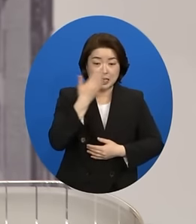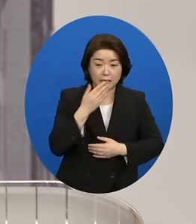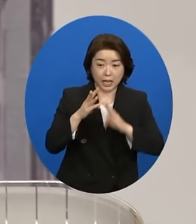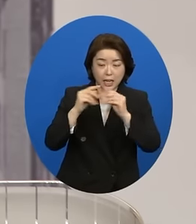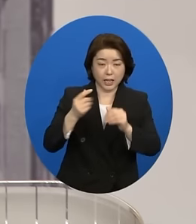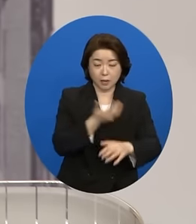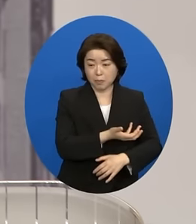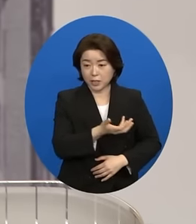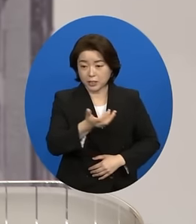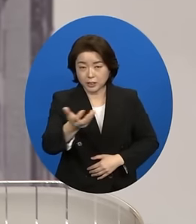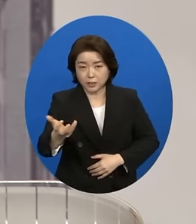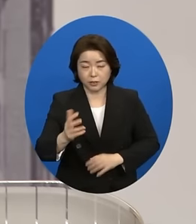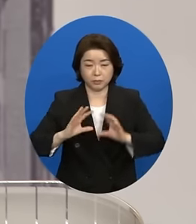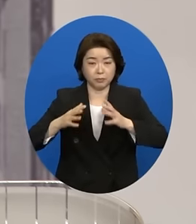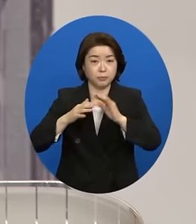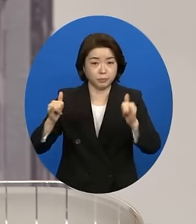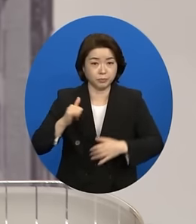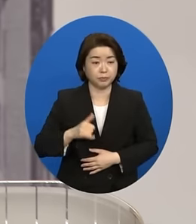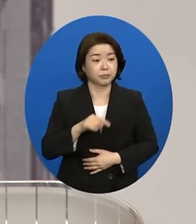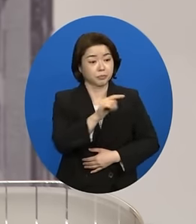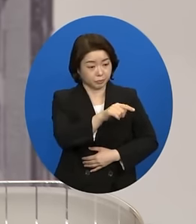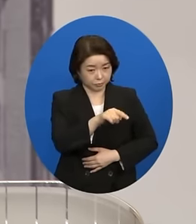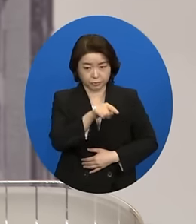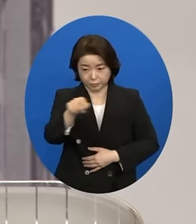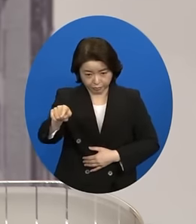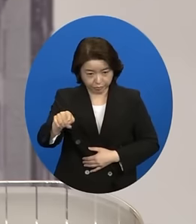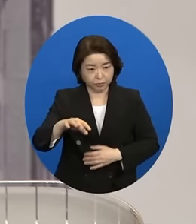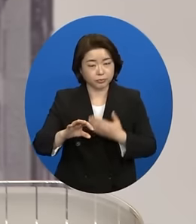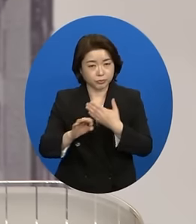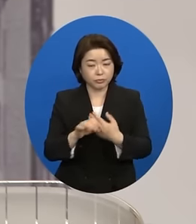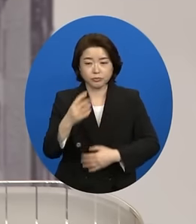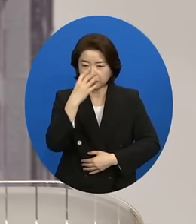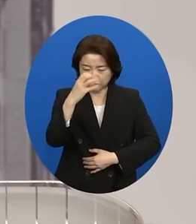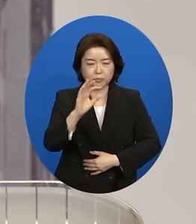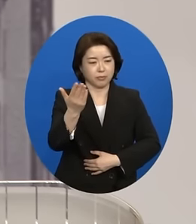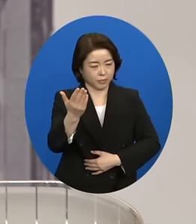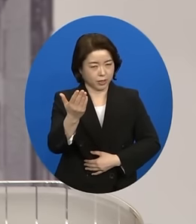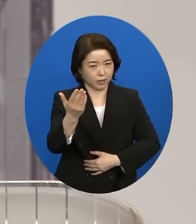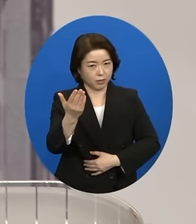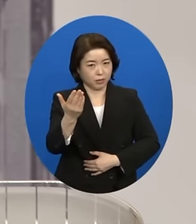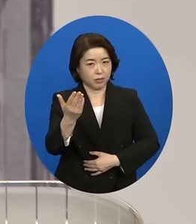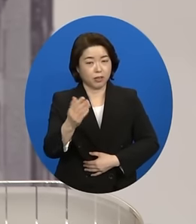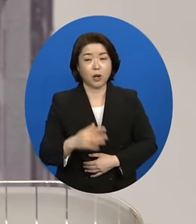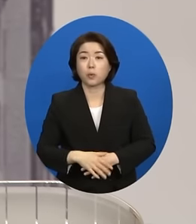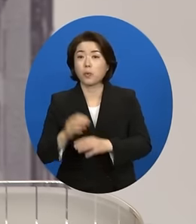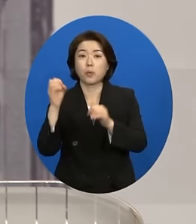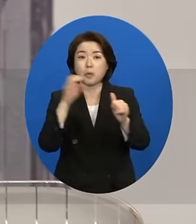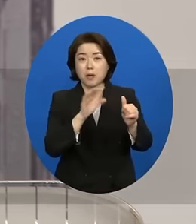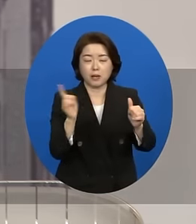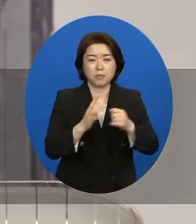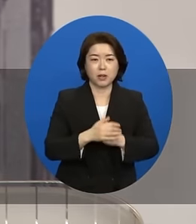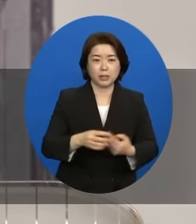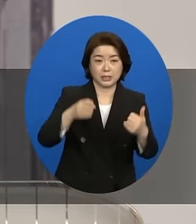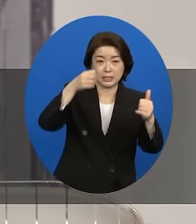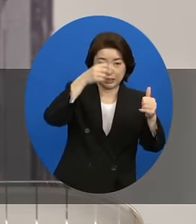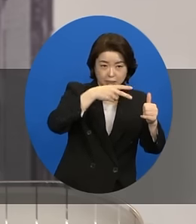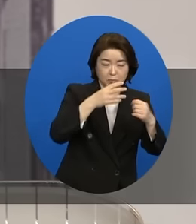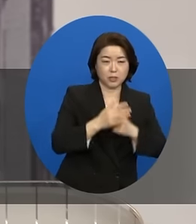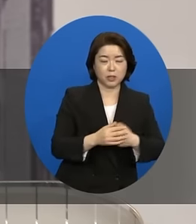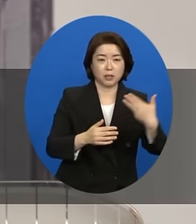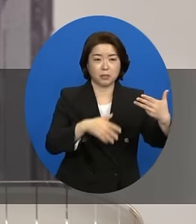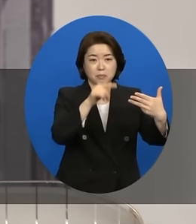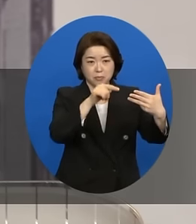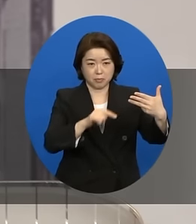백성에게 이런 얘기를 하셨어요. 너가 그 땅에 들어가게 되면 너가 교만하게 될 거야. 어떤 얘기를 하셨냐면 신명기 8장